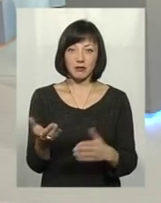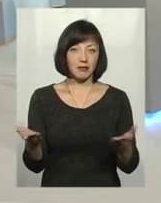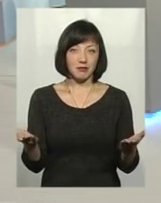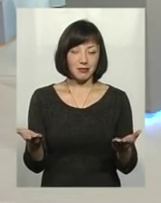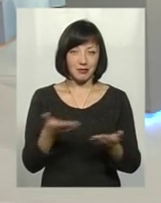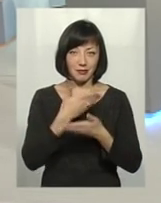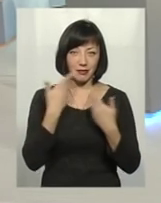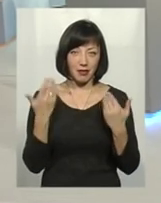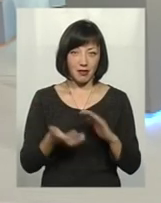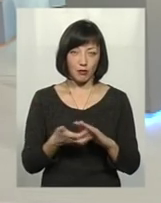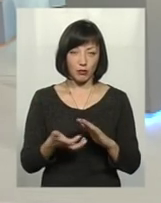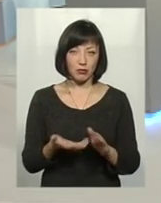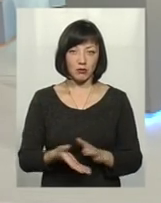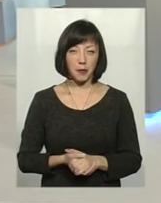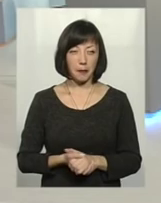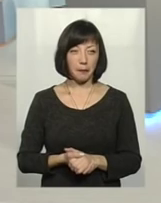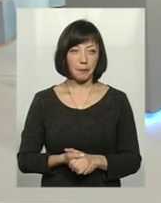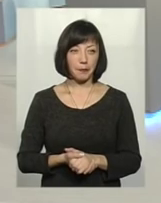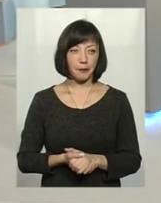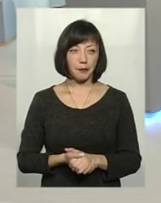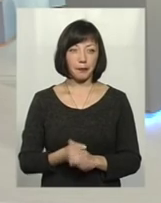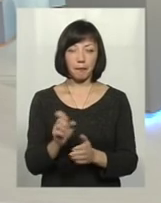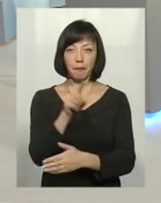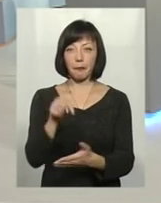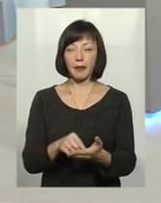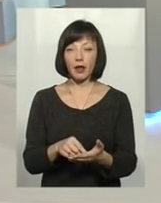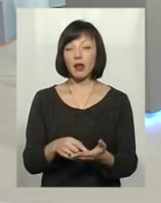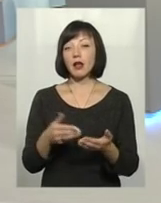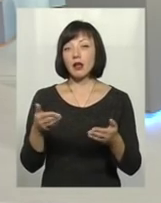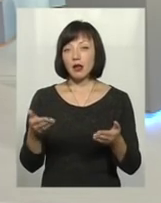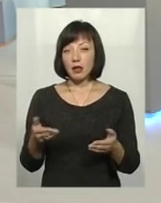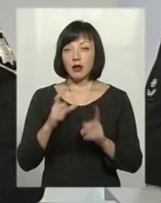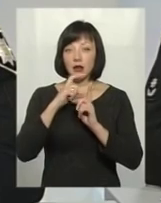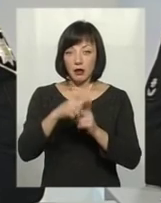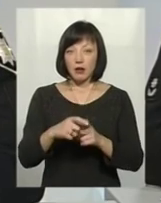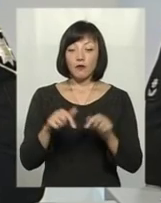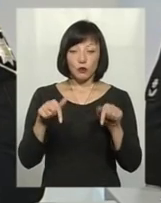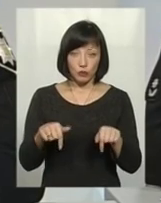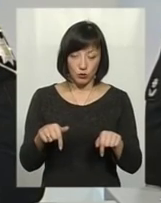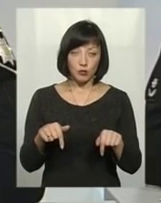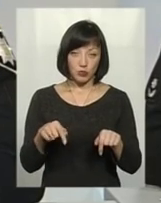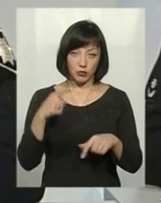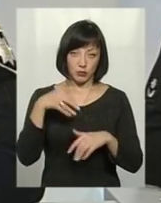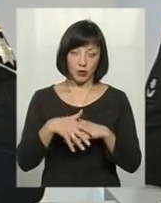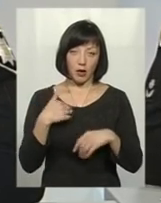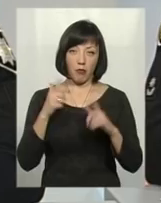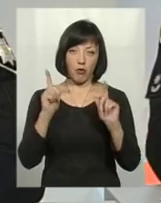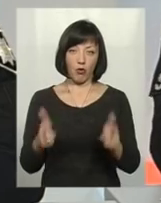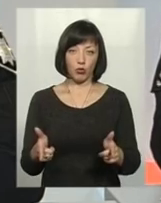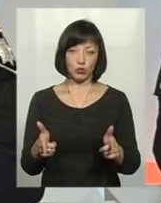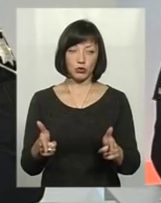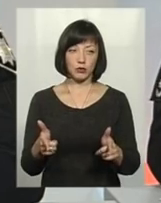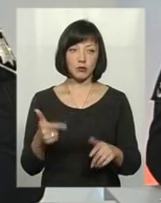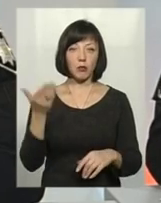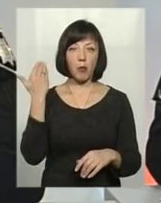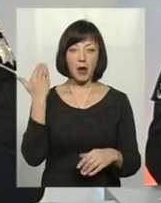біля цього об'єкту не буде. Ну, в цьому плані я з вами погоджуюсь. В